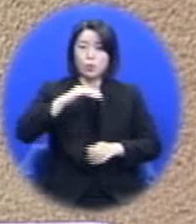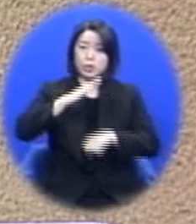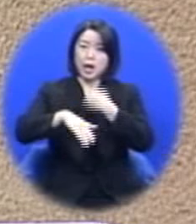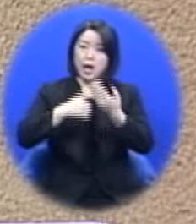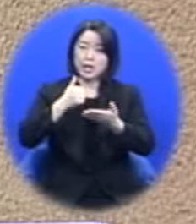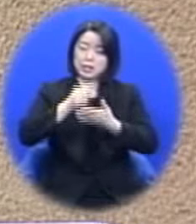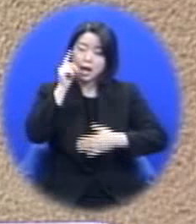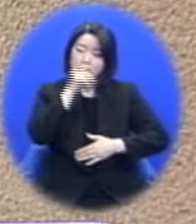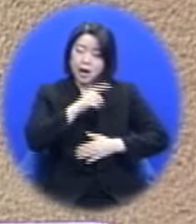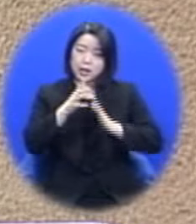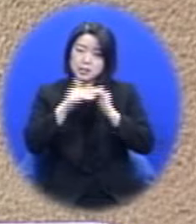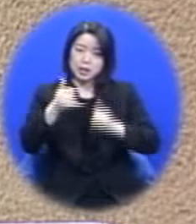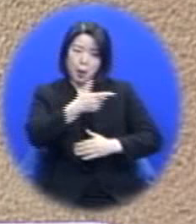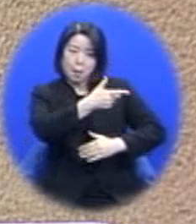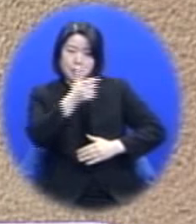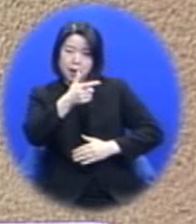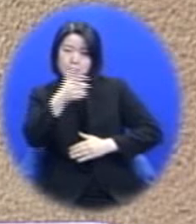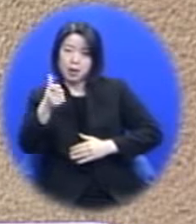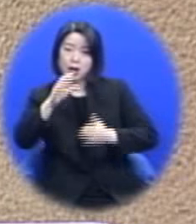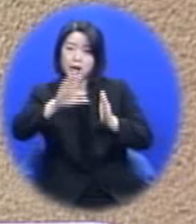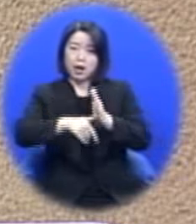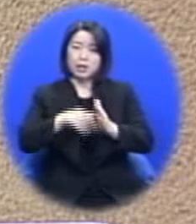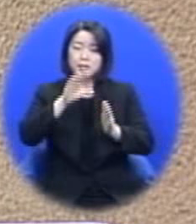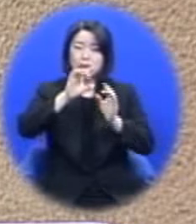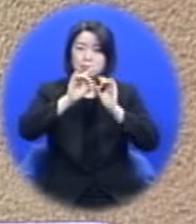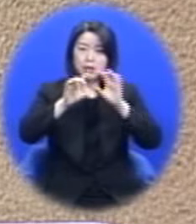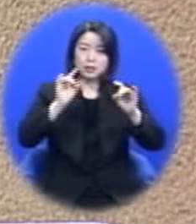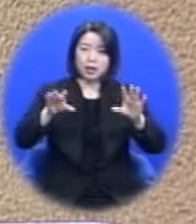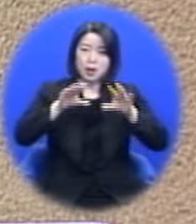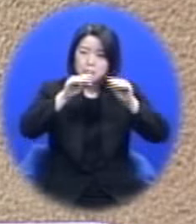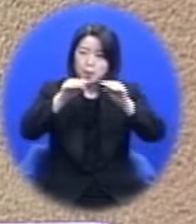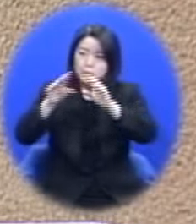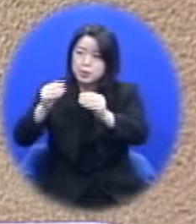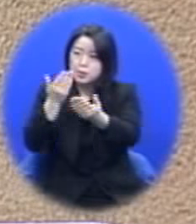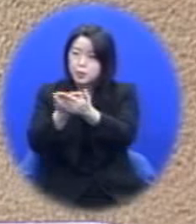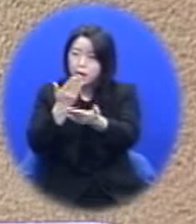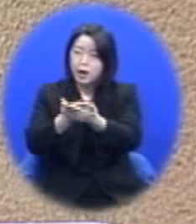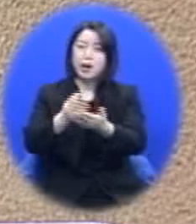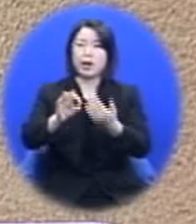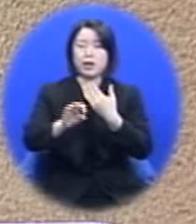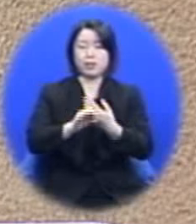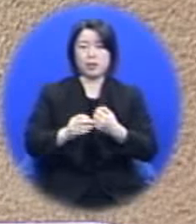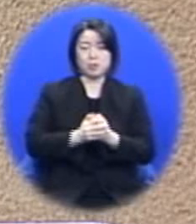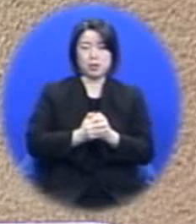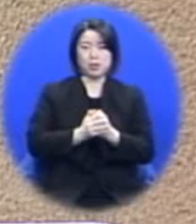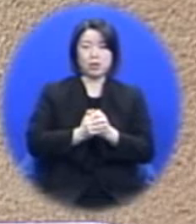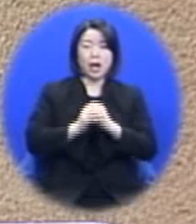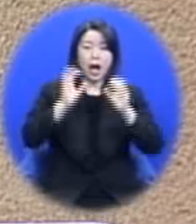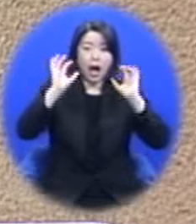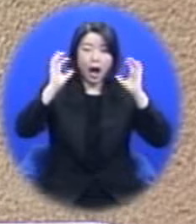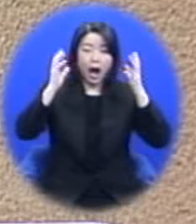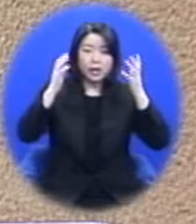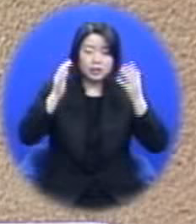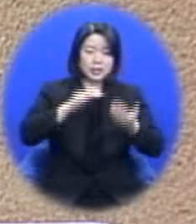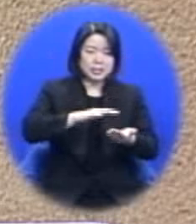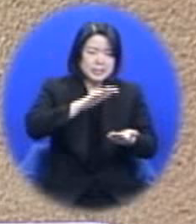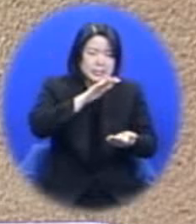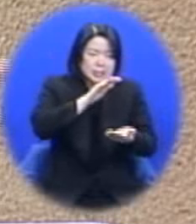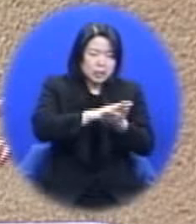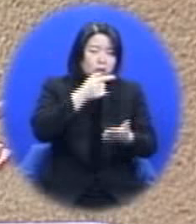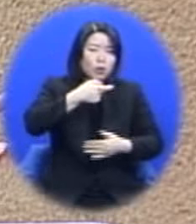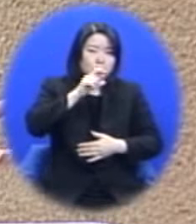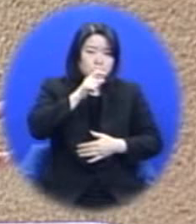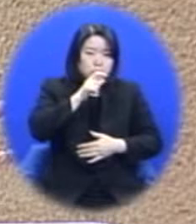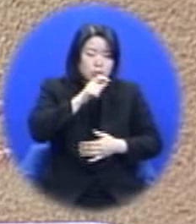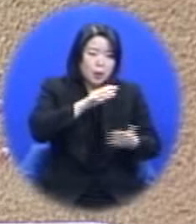악한 자가 방아쇠를 당길 때마다 멈추게 해달라고 요구한다면, 아이들이 뜨끓는 물을 건드릴 때마다 그것이